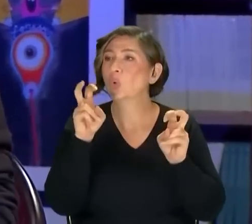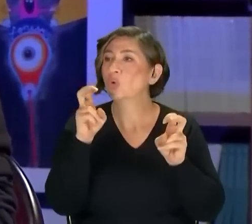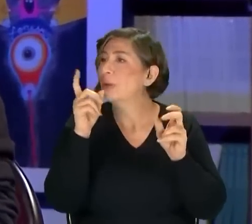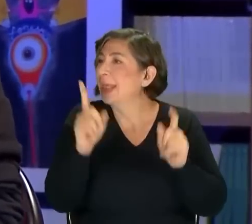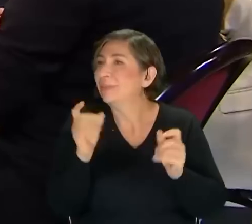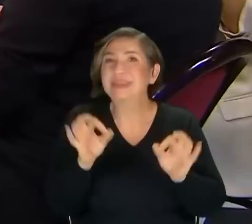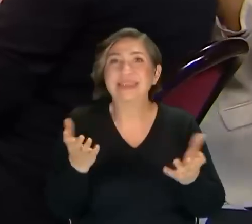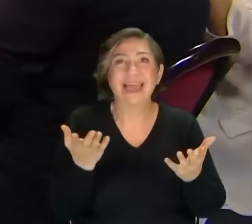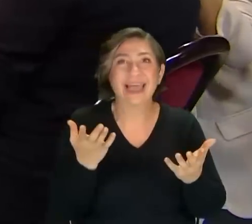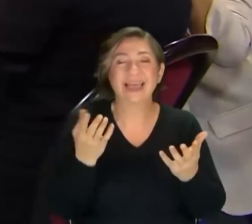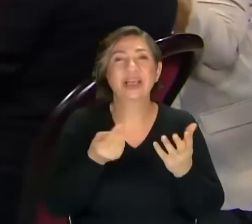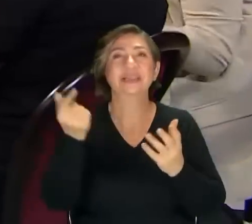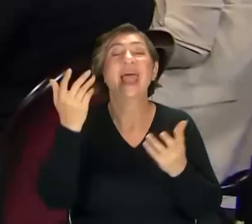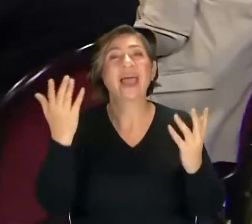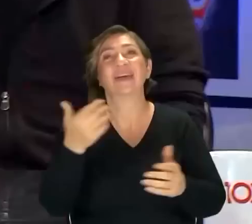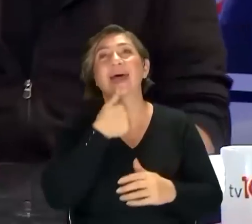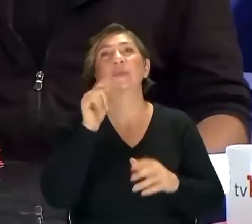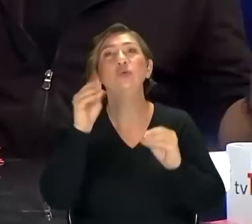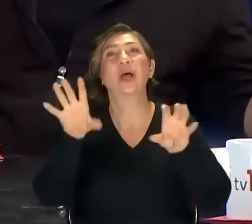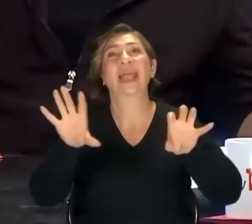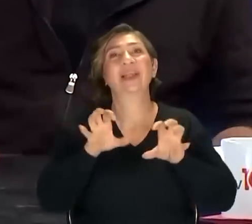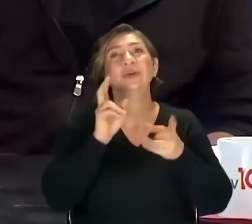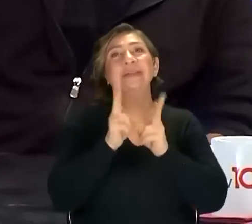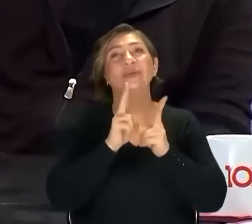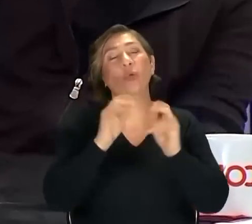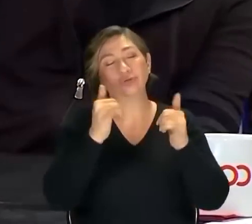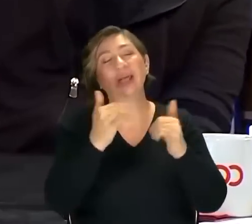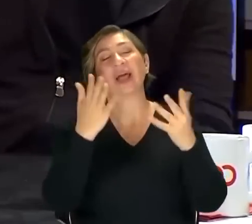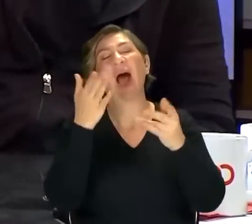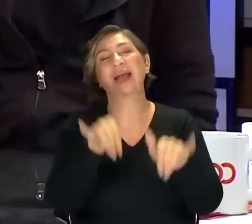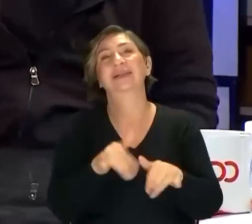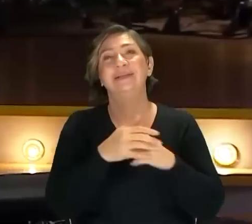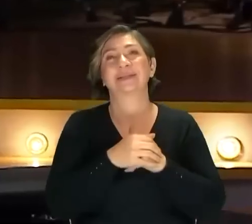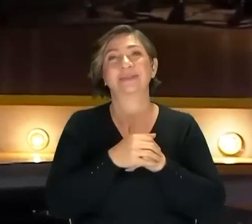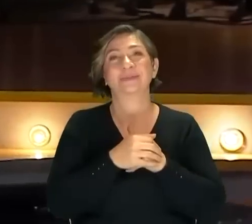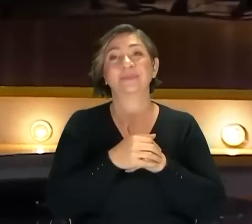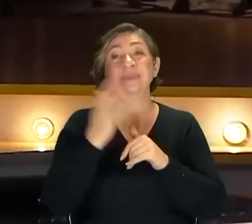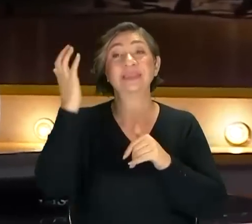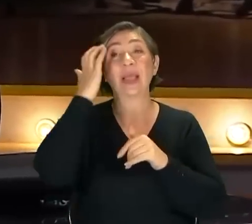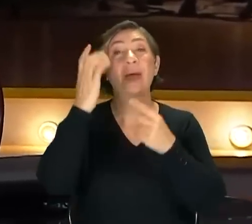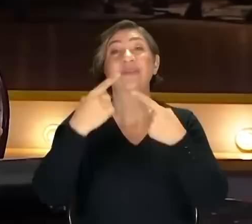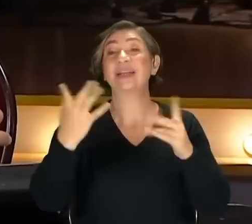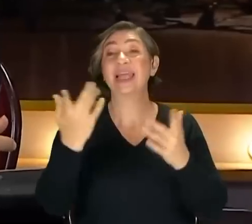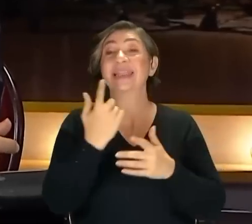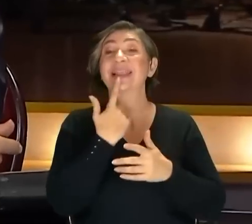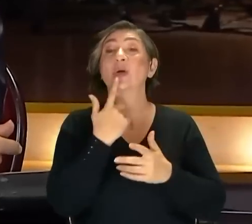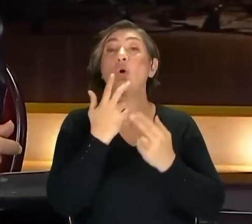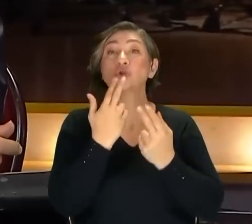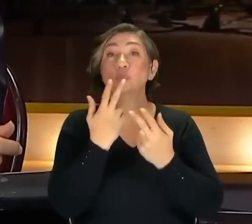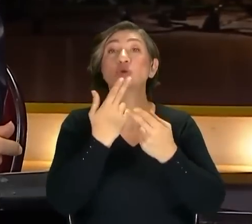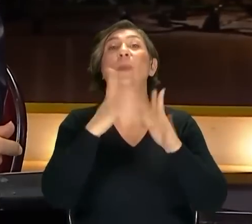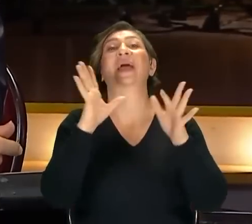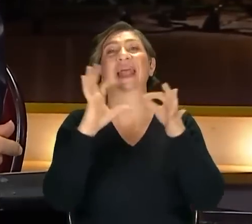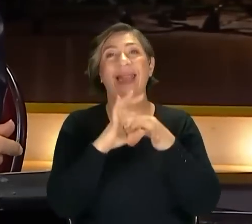başını kaçırdım ya. Sonuçta evet abi çok etkileniyorlar oyuncular ve çok haklılar. Aslında temel fark şu. Dil konuşup konuşmamakla